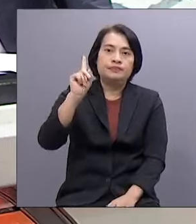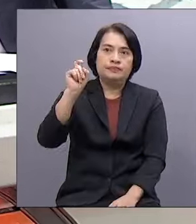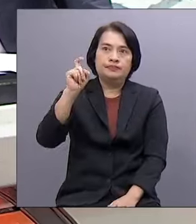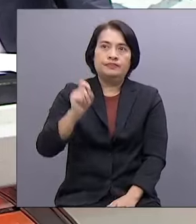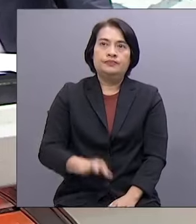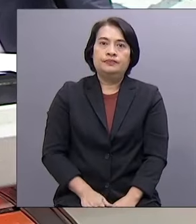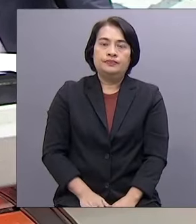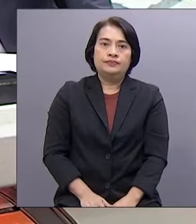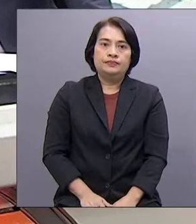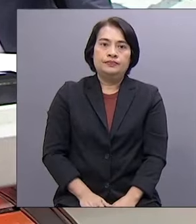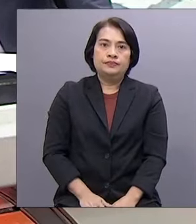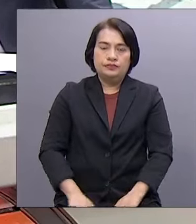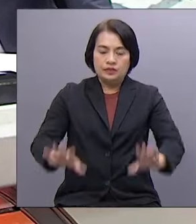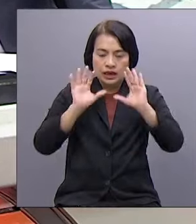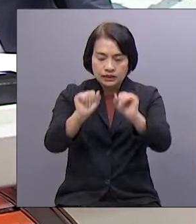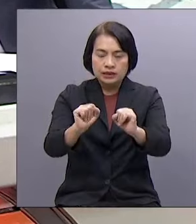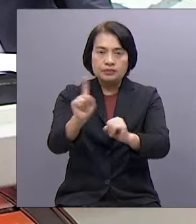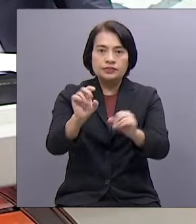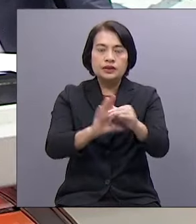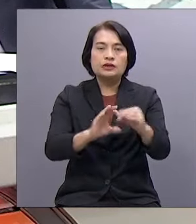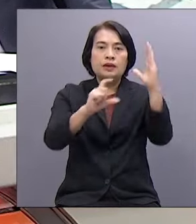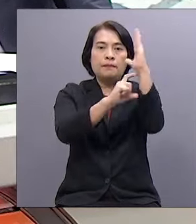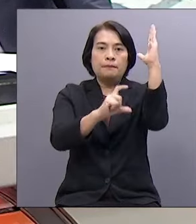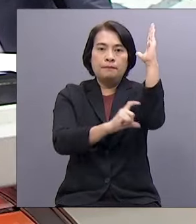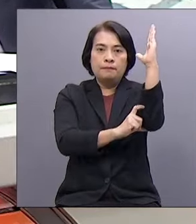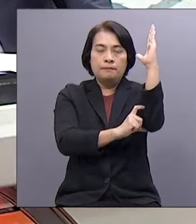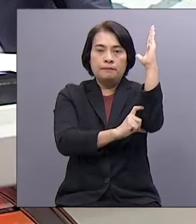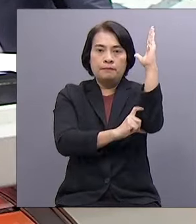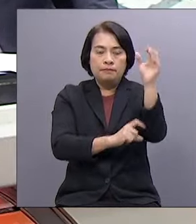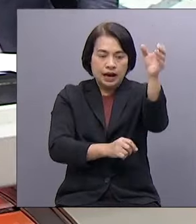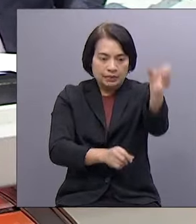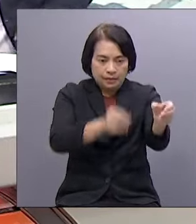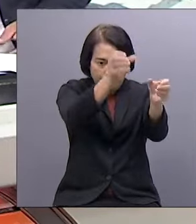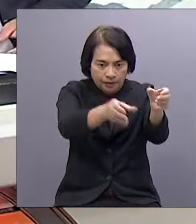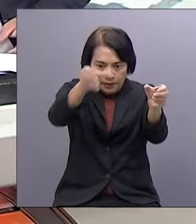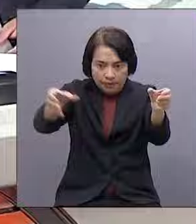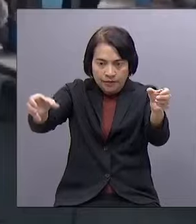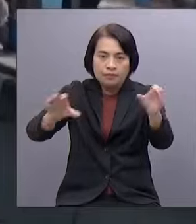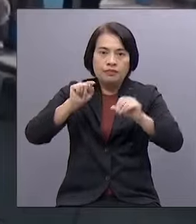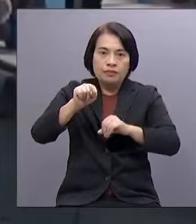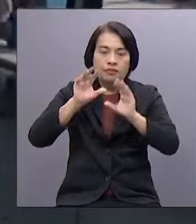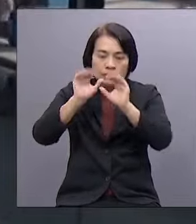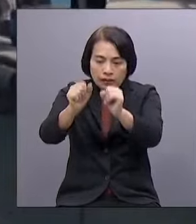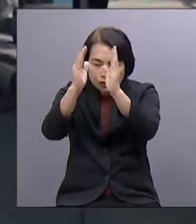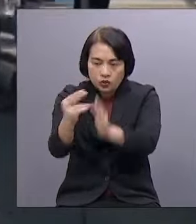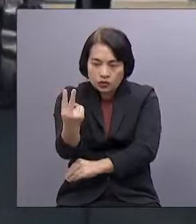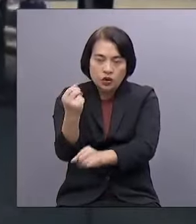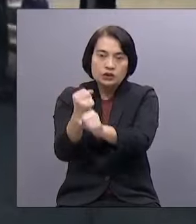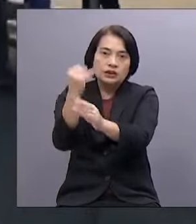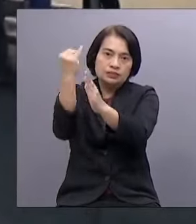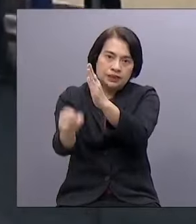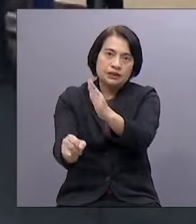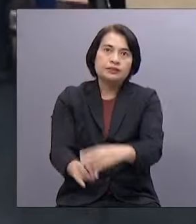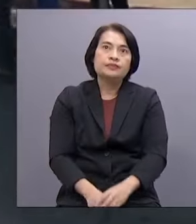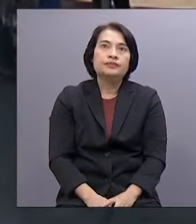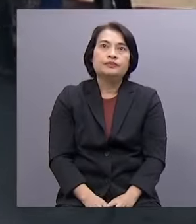น้าที่ไปจับเครื่องมือพงพางผิดกฎหมายในทะเลสาบสงขลาแล้วก็ได้ผู้ต้องหา2คนครับชาวบ้าน